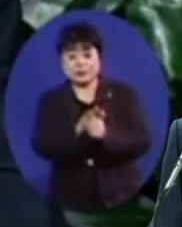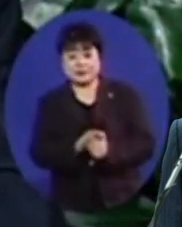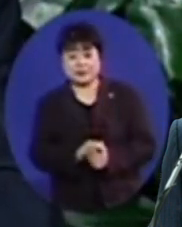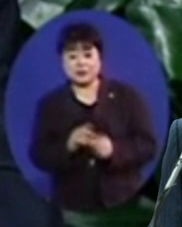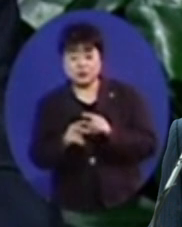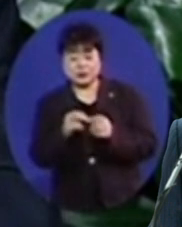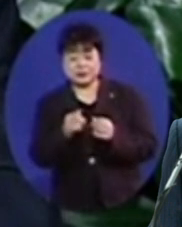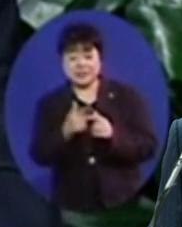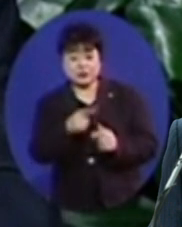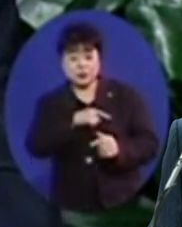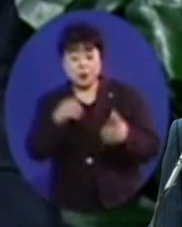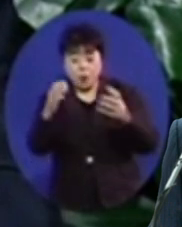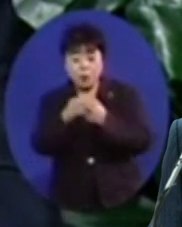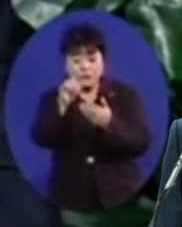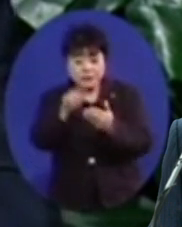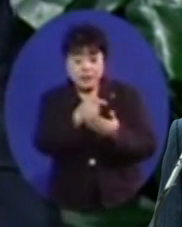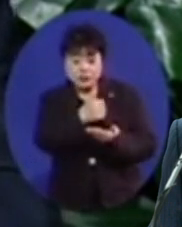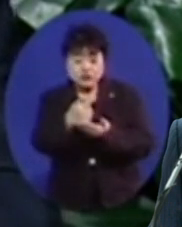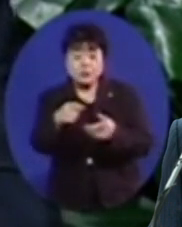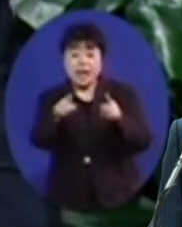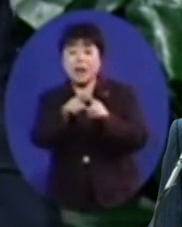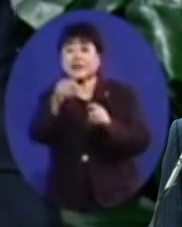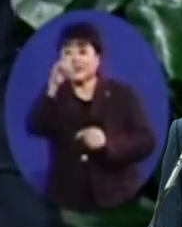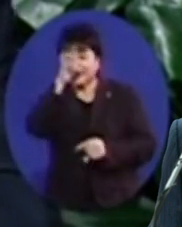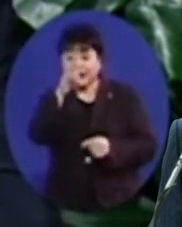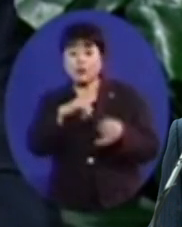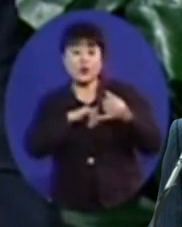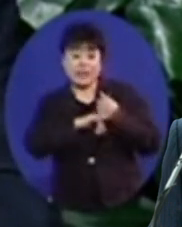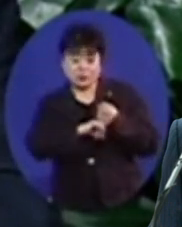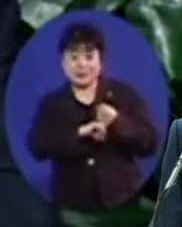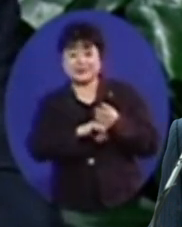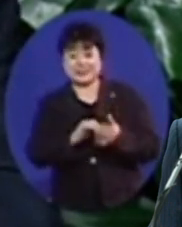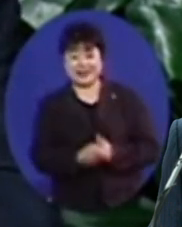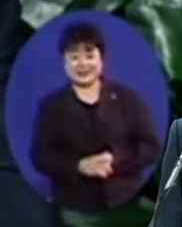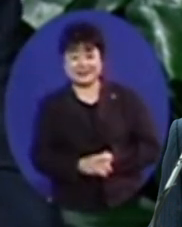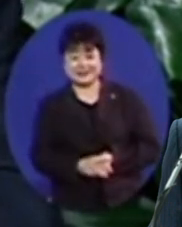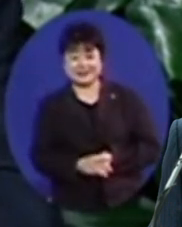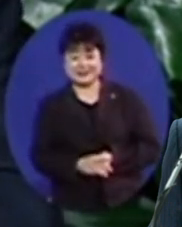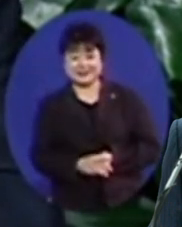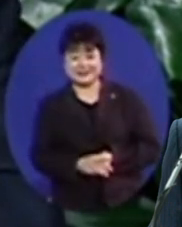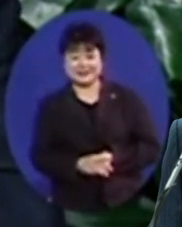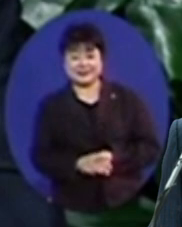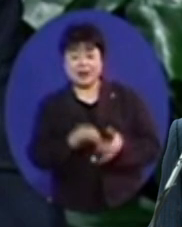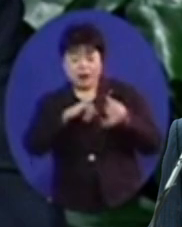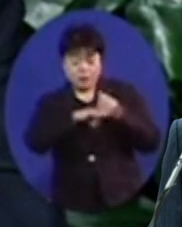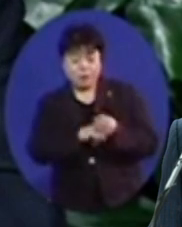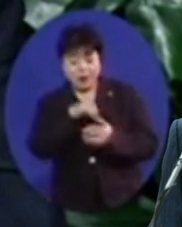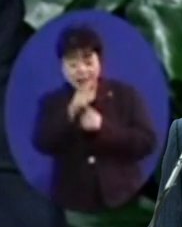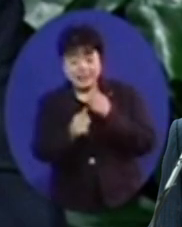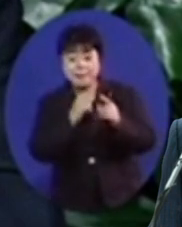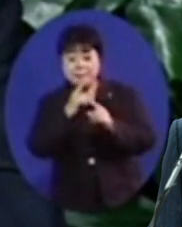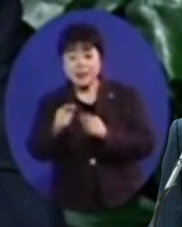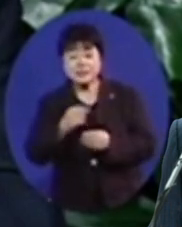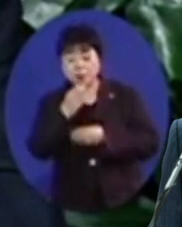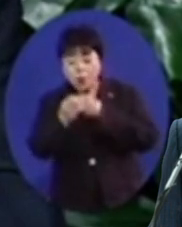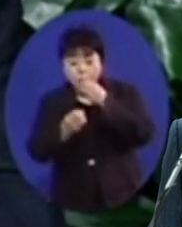사람이 내 이름으로 모인 것이는 나도 너희 가운데 있겠노라. 꼭 하나님 말씀을 고백하는 것이 정말